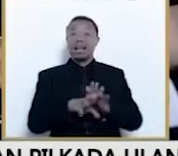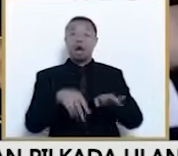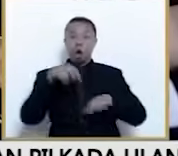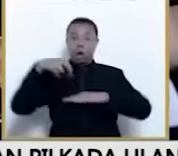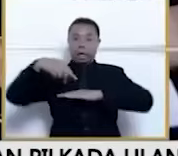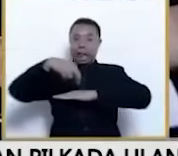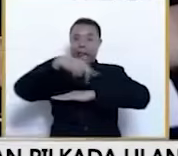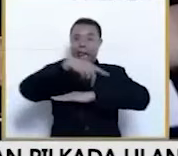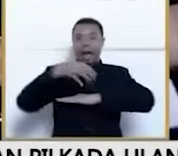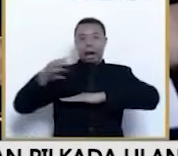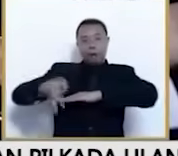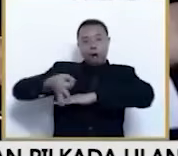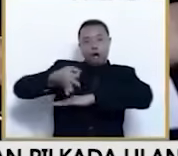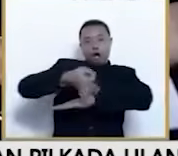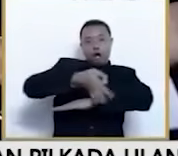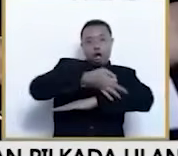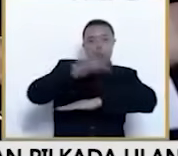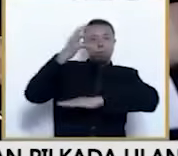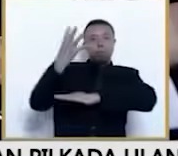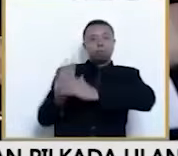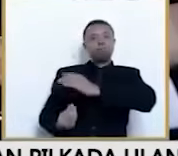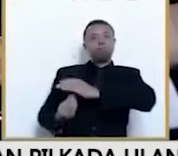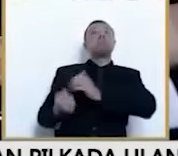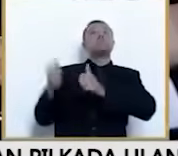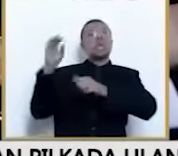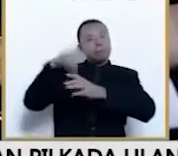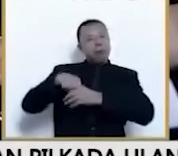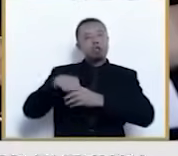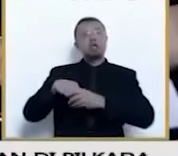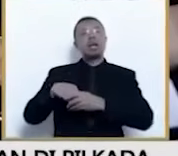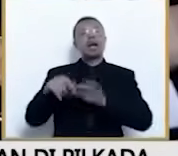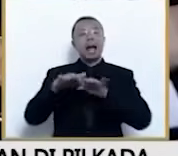punya beton pori-porinya itu nanti bisa